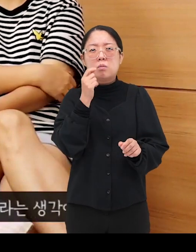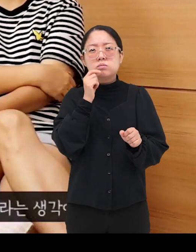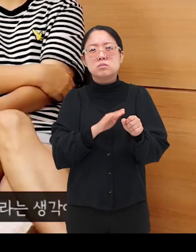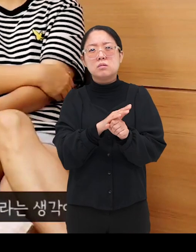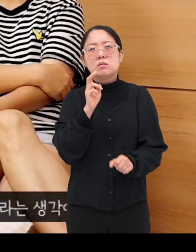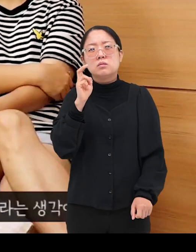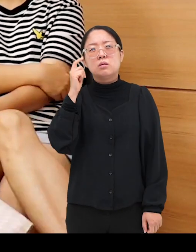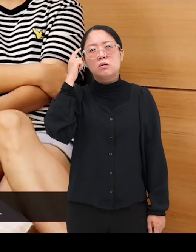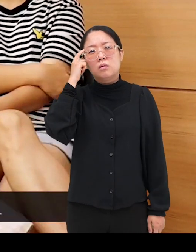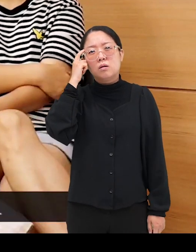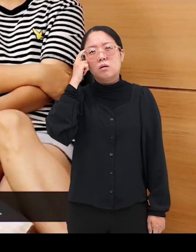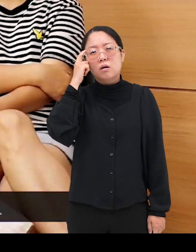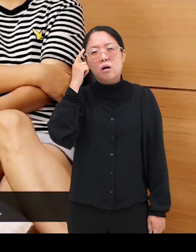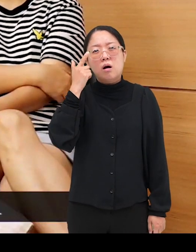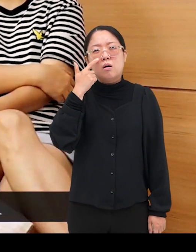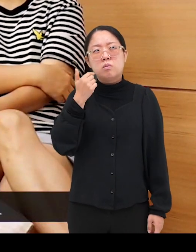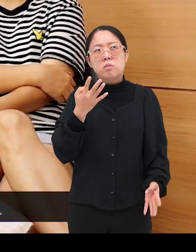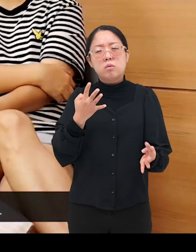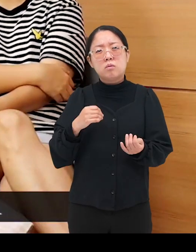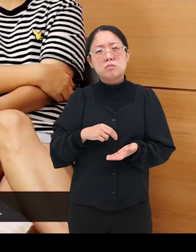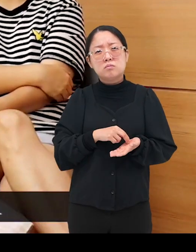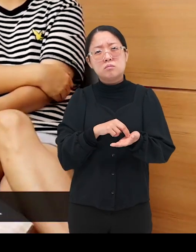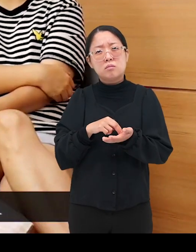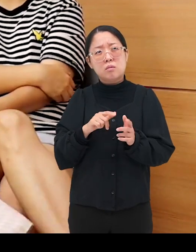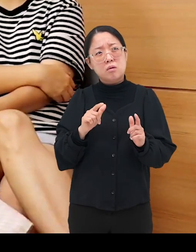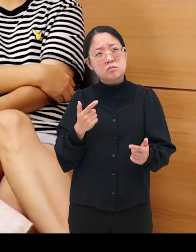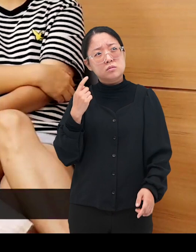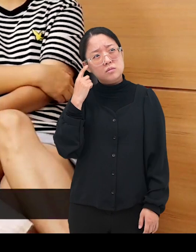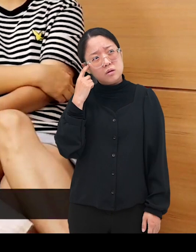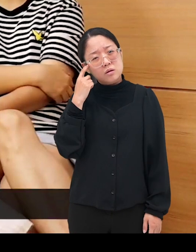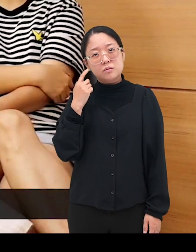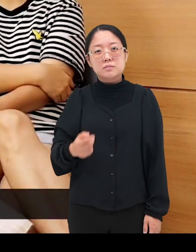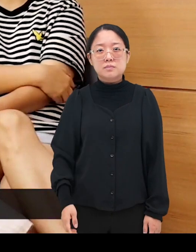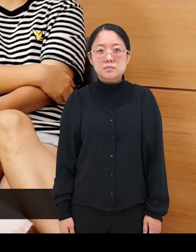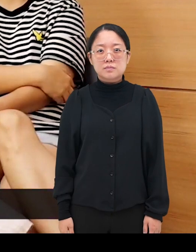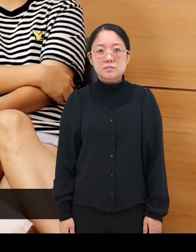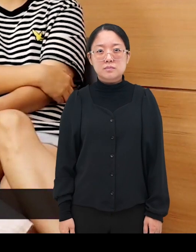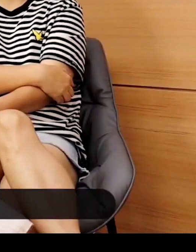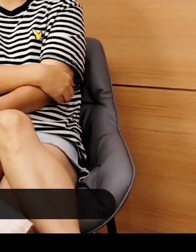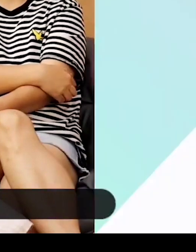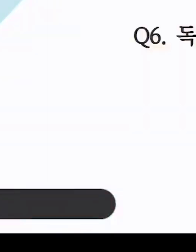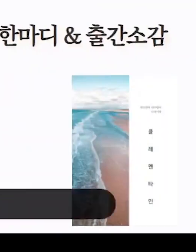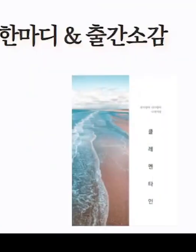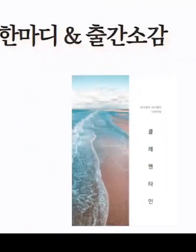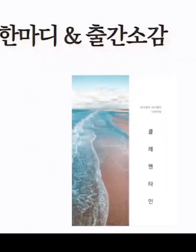그랬을까라는 생각에 좀 지금 생각하면 좀 불쌍한 것 같아요. 그때 아빠가 얼마나 외로웠을까.